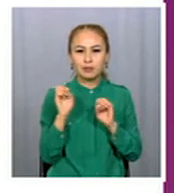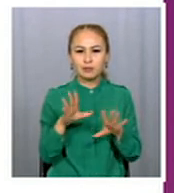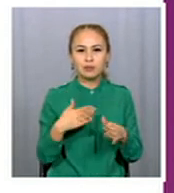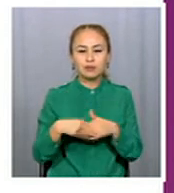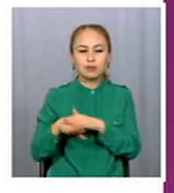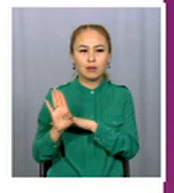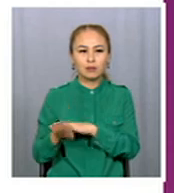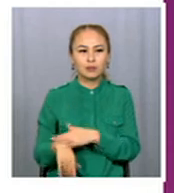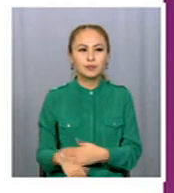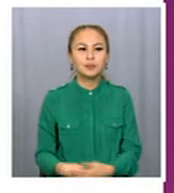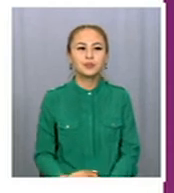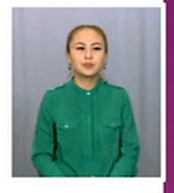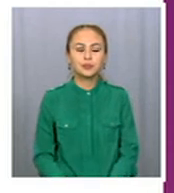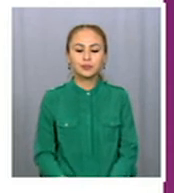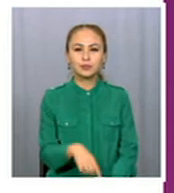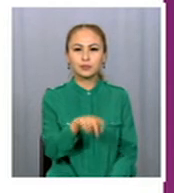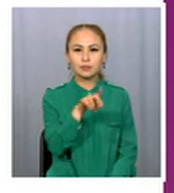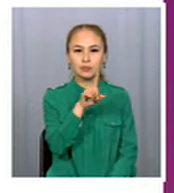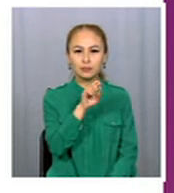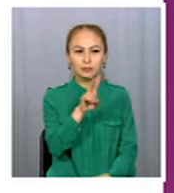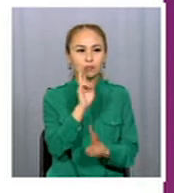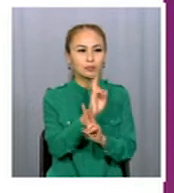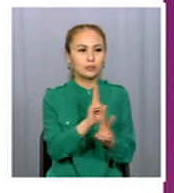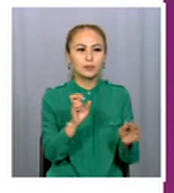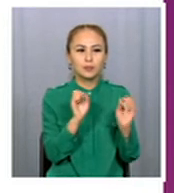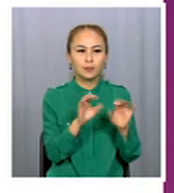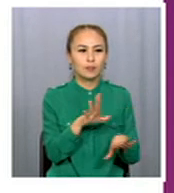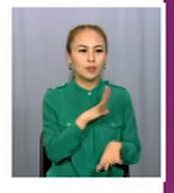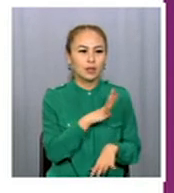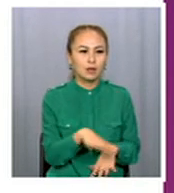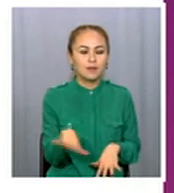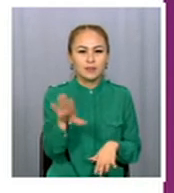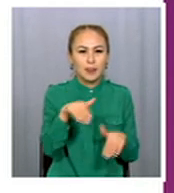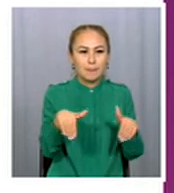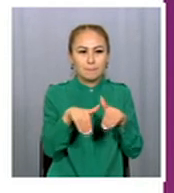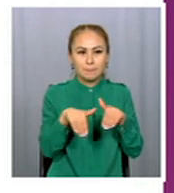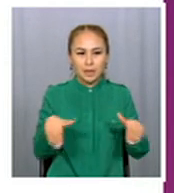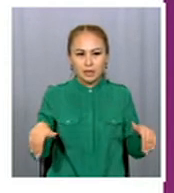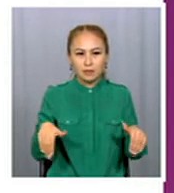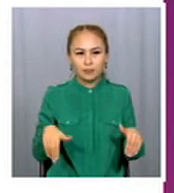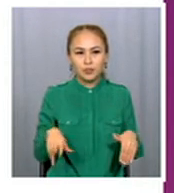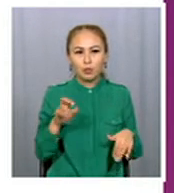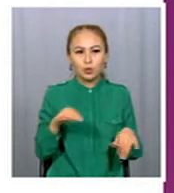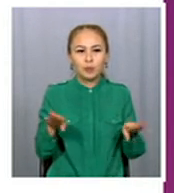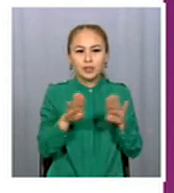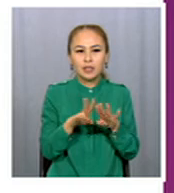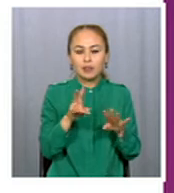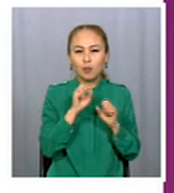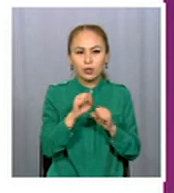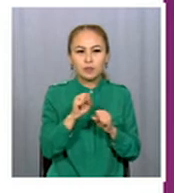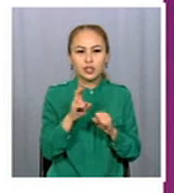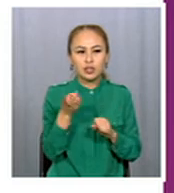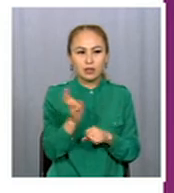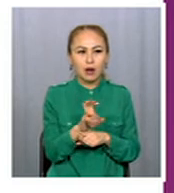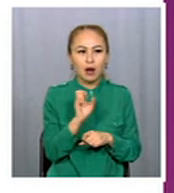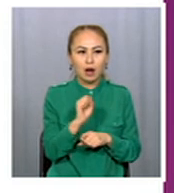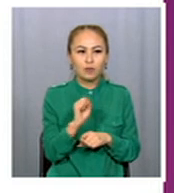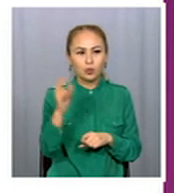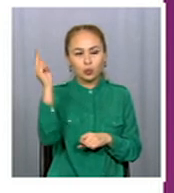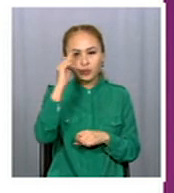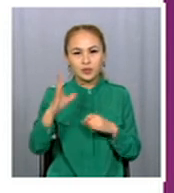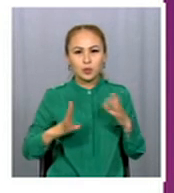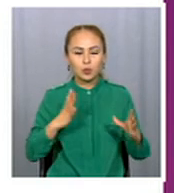зал. Зал никто не покинул. Построились в пары. Как будто бы не на бокс пришли, а на